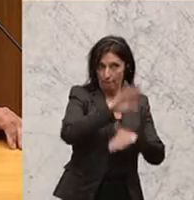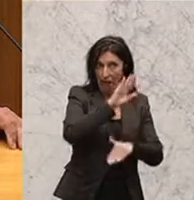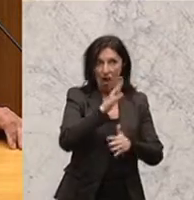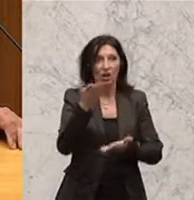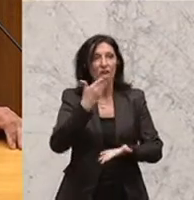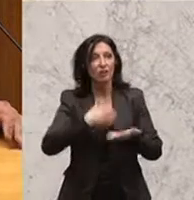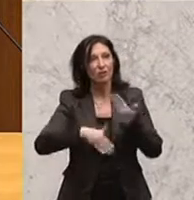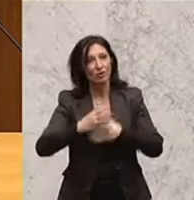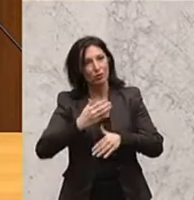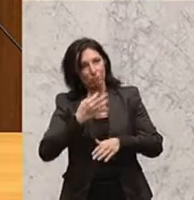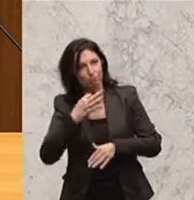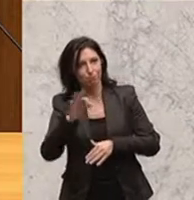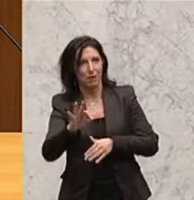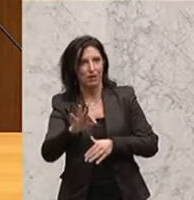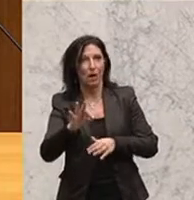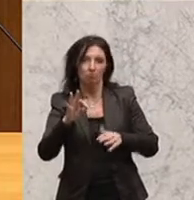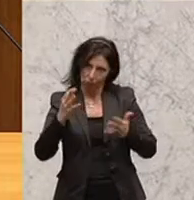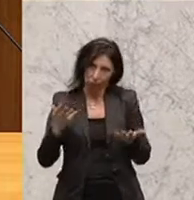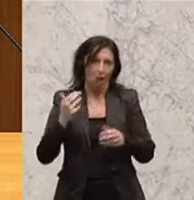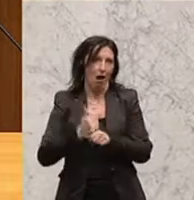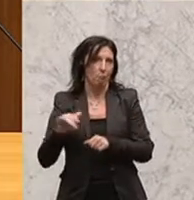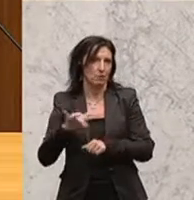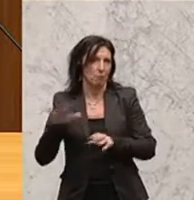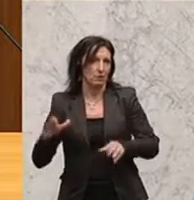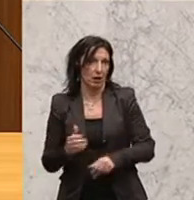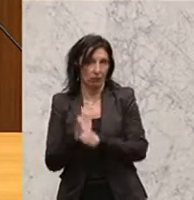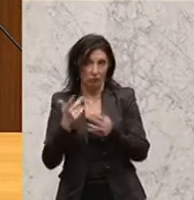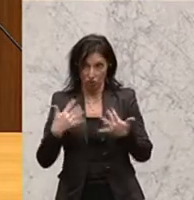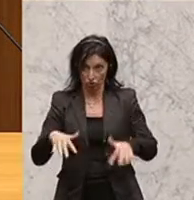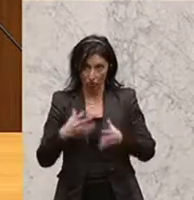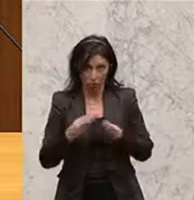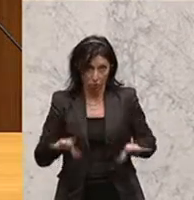wenn wir gemeinsam daran arbeiten, hier rasch eine Lösung zu finden, dann hat auch Österreich was davon. Danke.